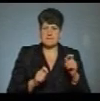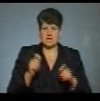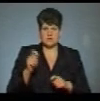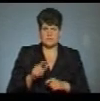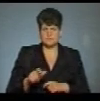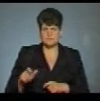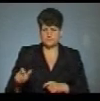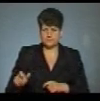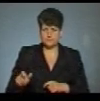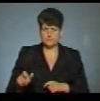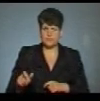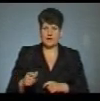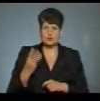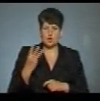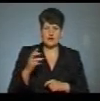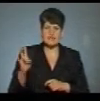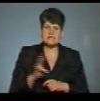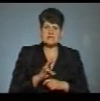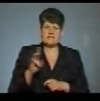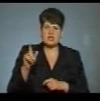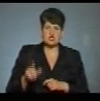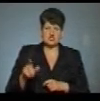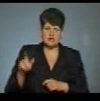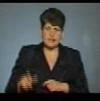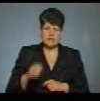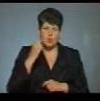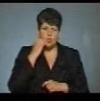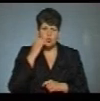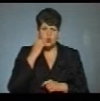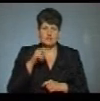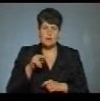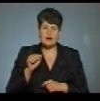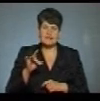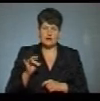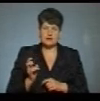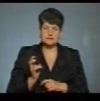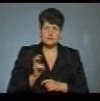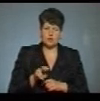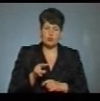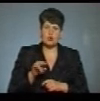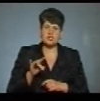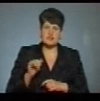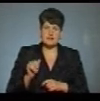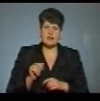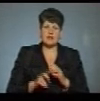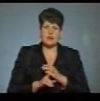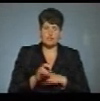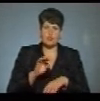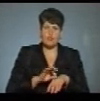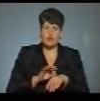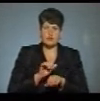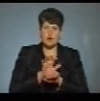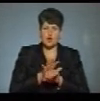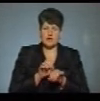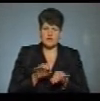паломники. Нагадаю, троє священників Православної церкви Московського патріархату, які відвідували Почаївську лавру, хворі на коронавірус.